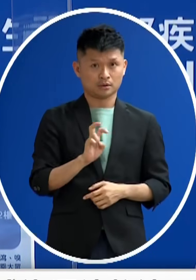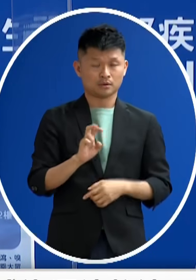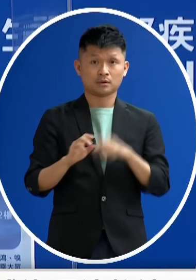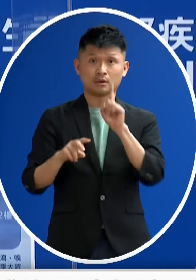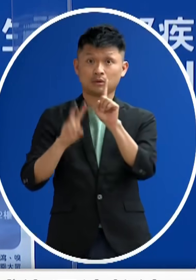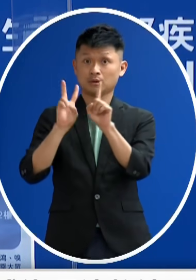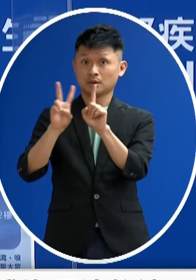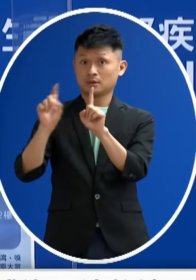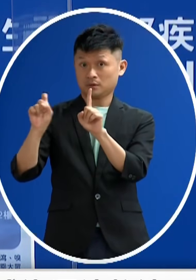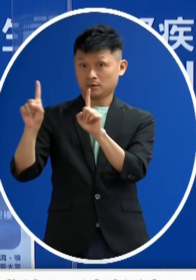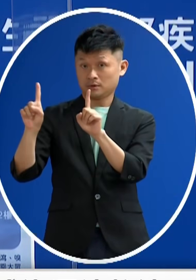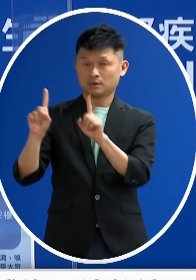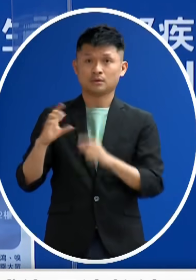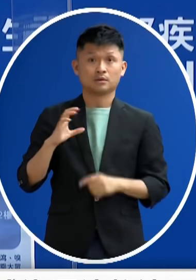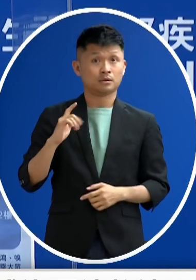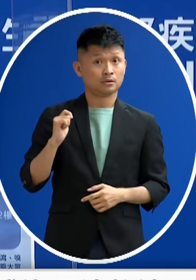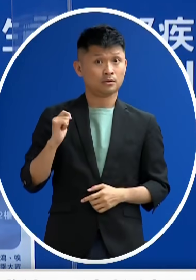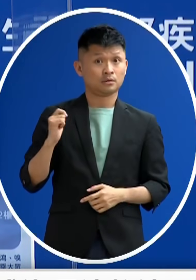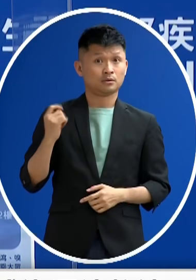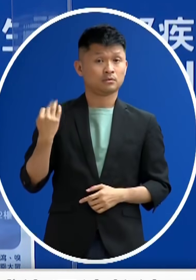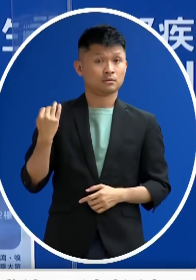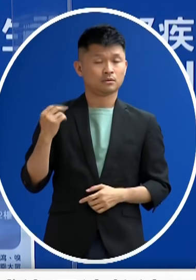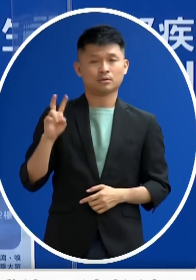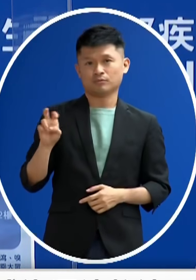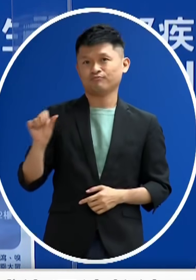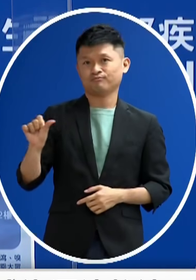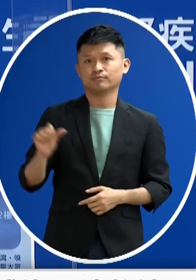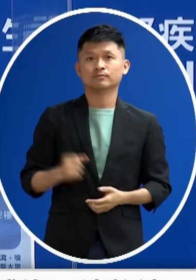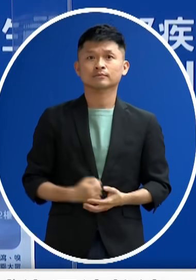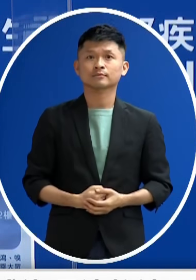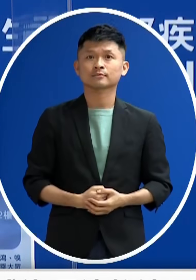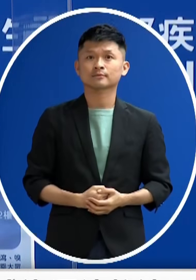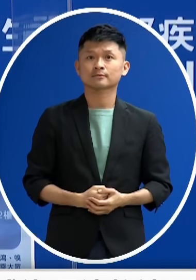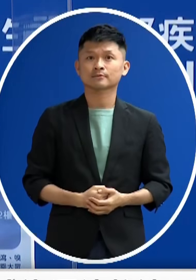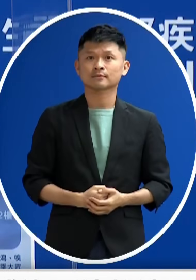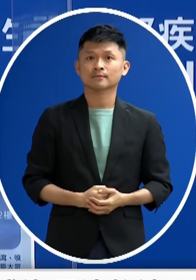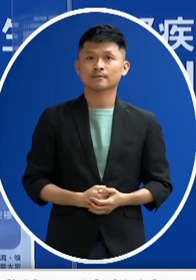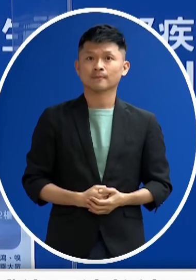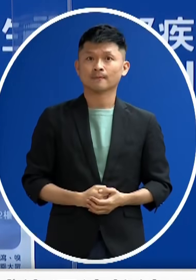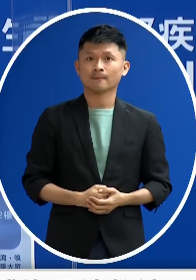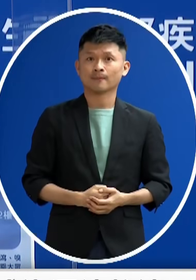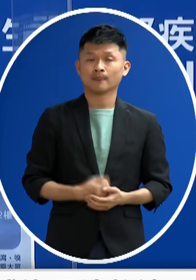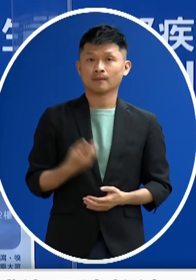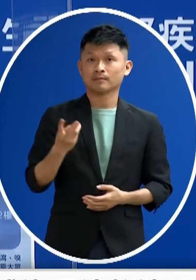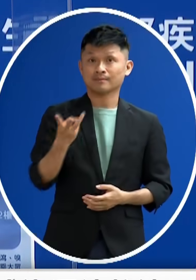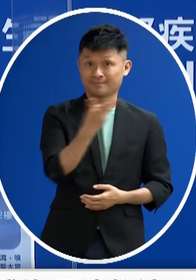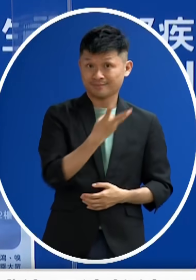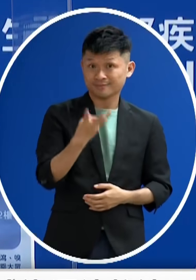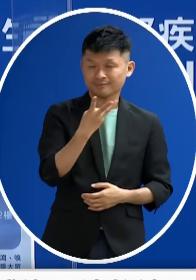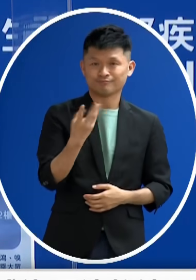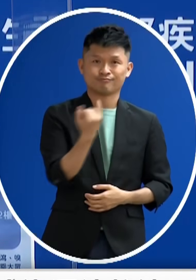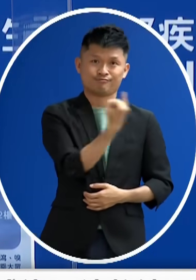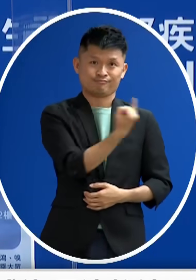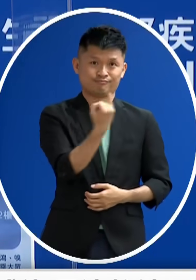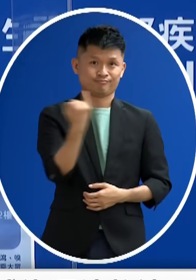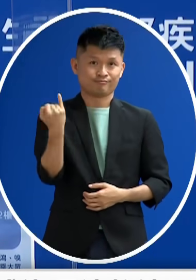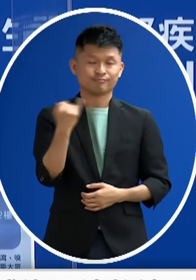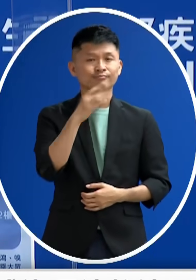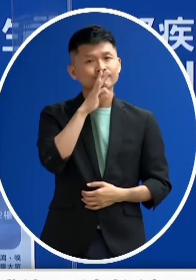20，1211的 CT 值是25。那皆为女性，年龄介